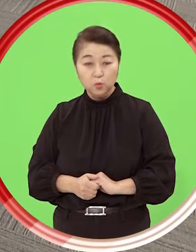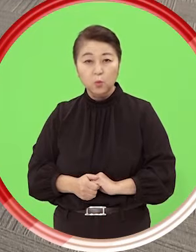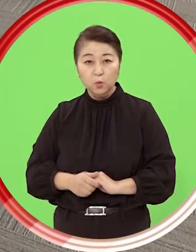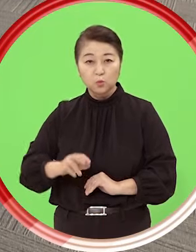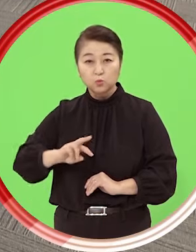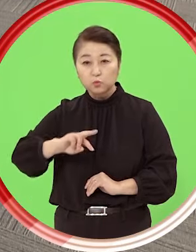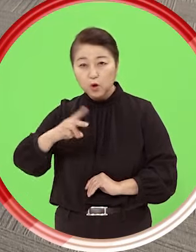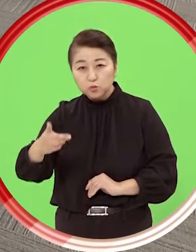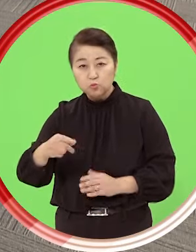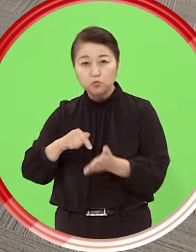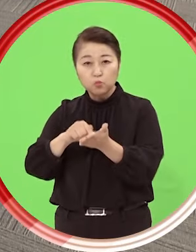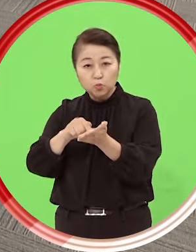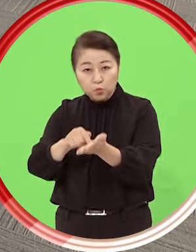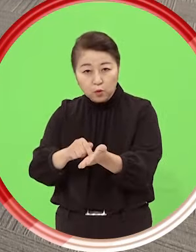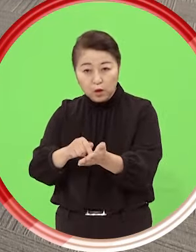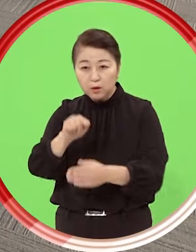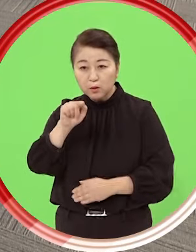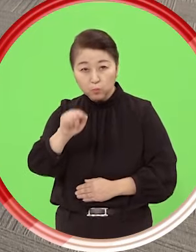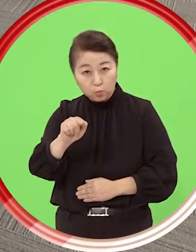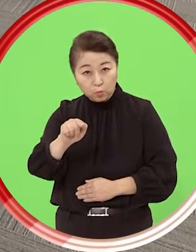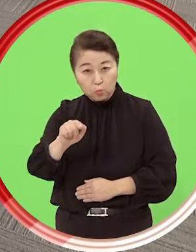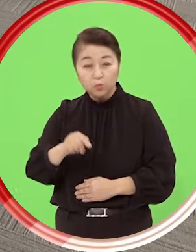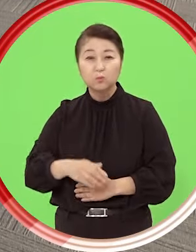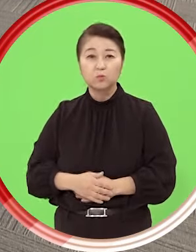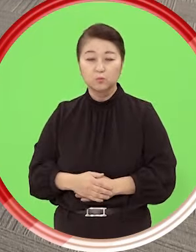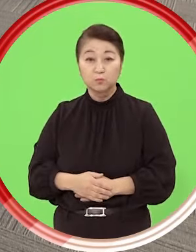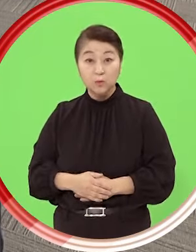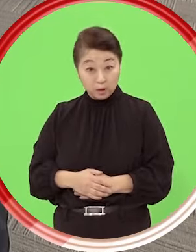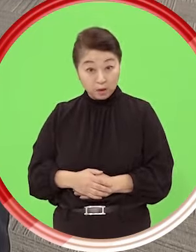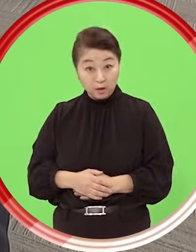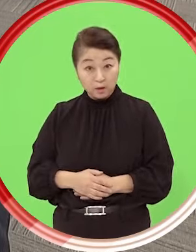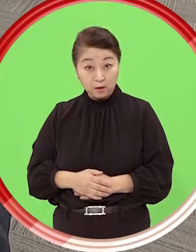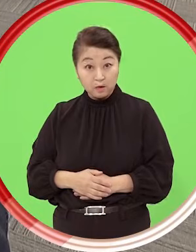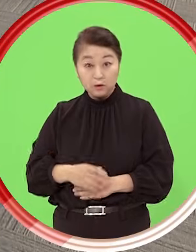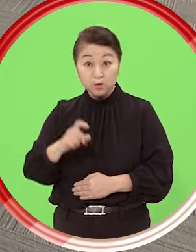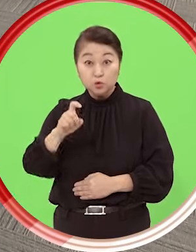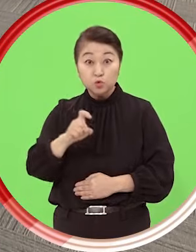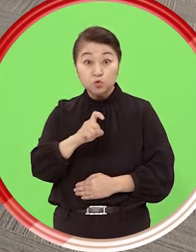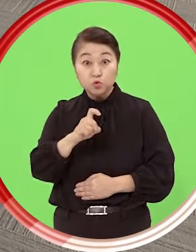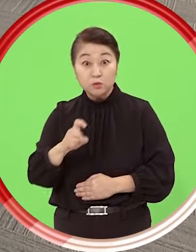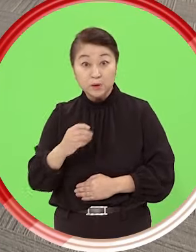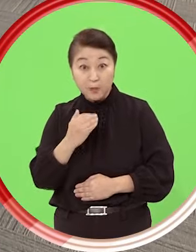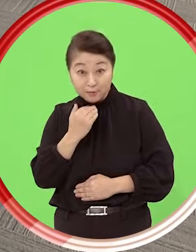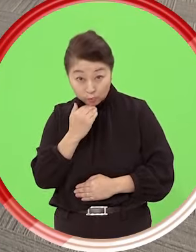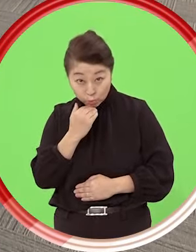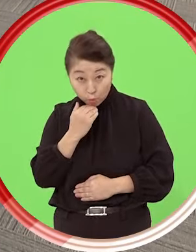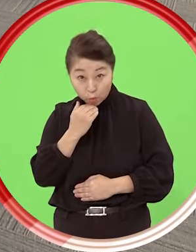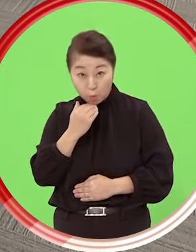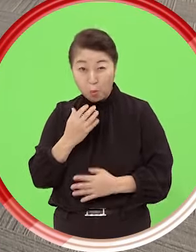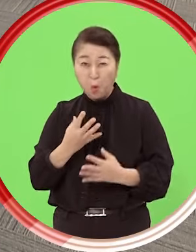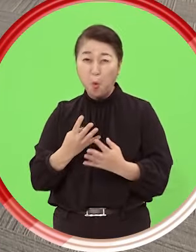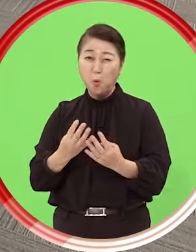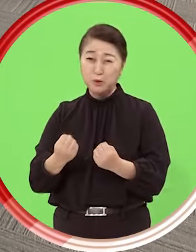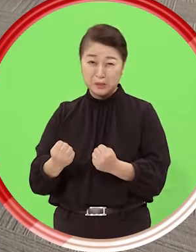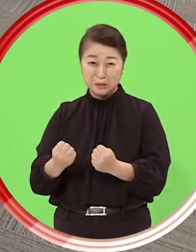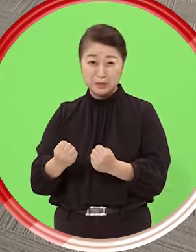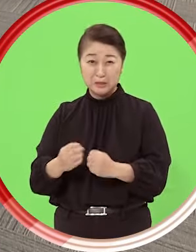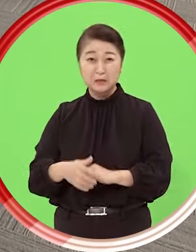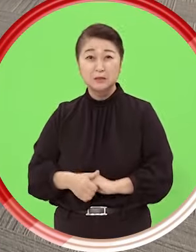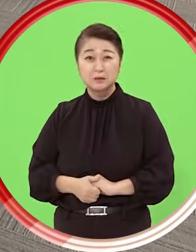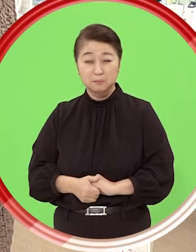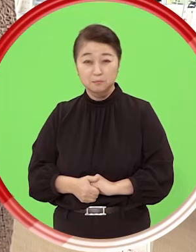転出届だからこれか。え、住人待ちこんなに多いん